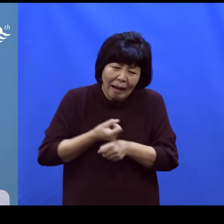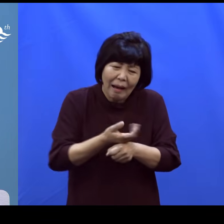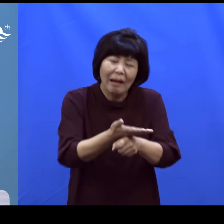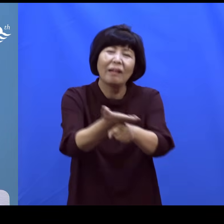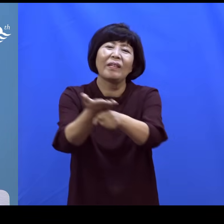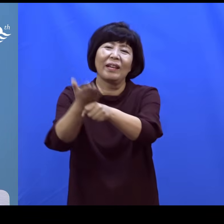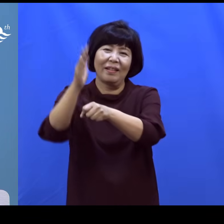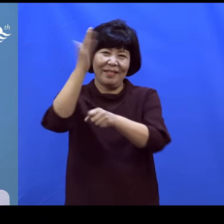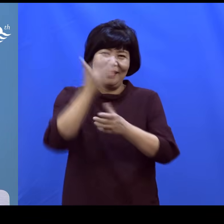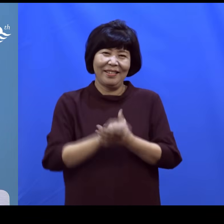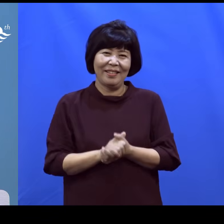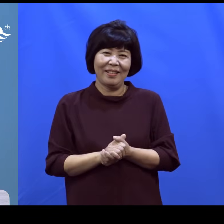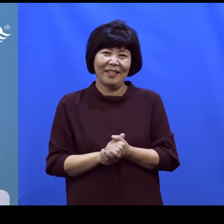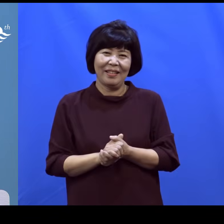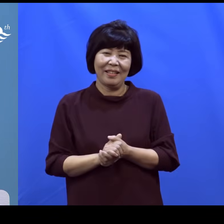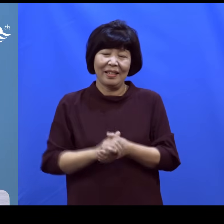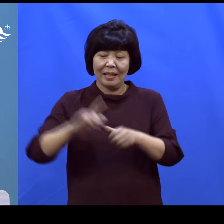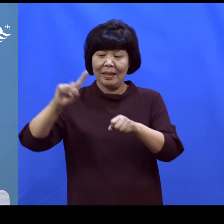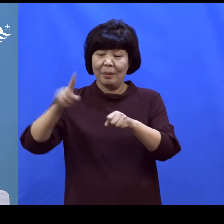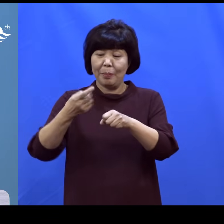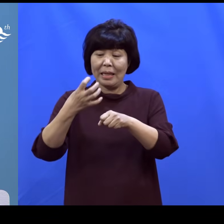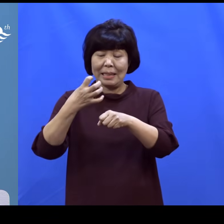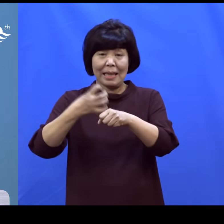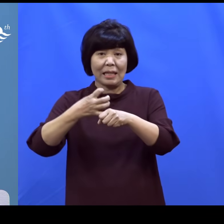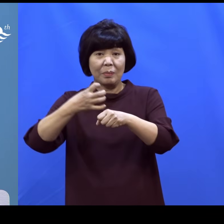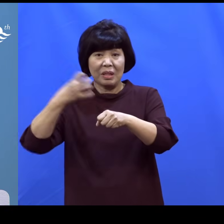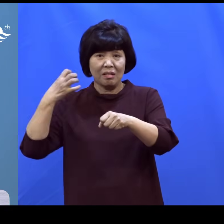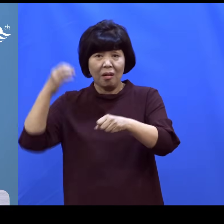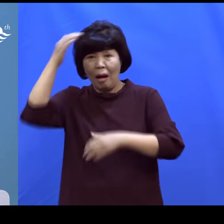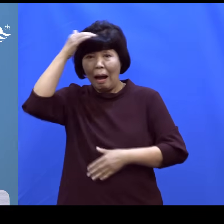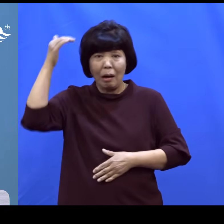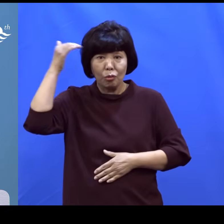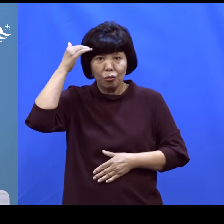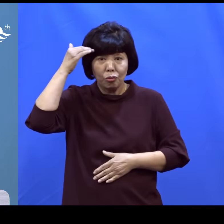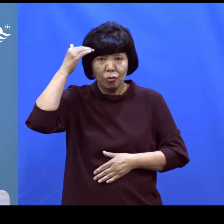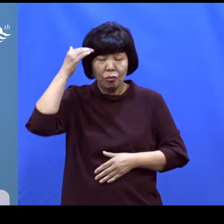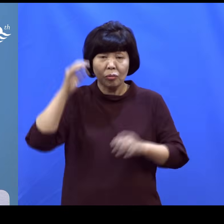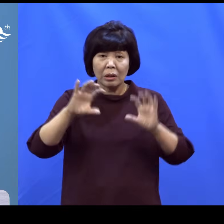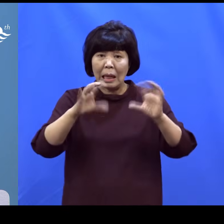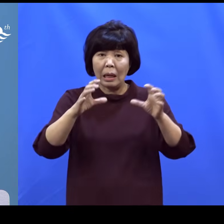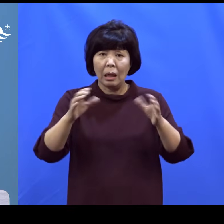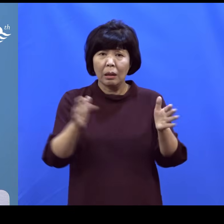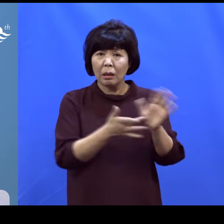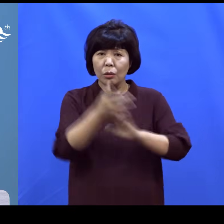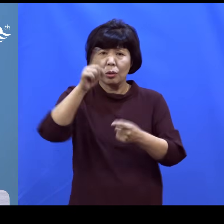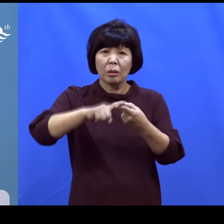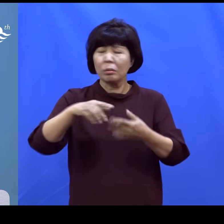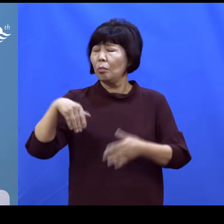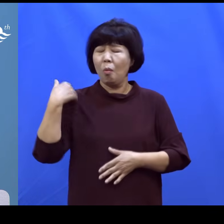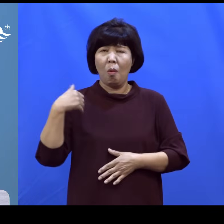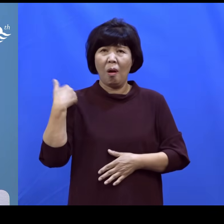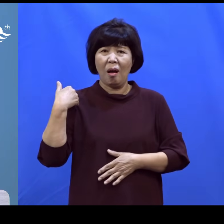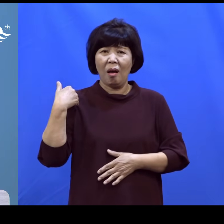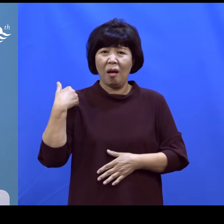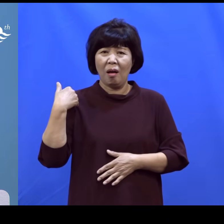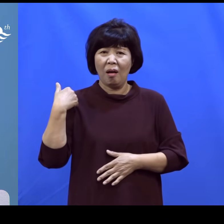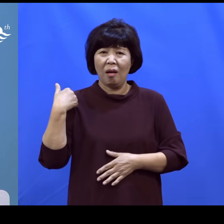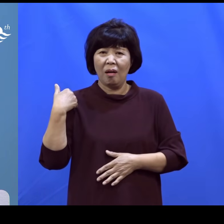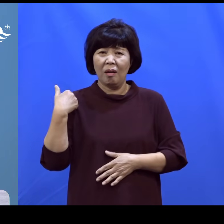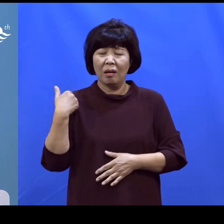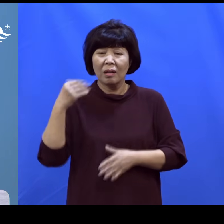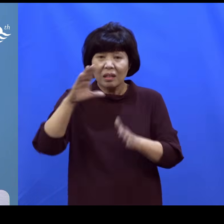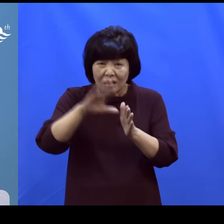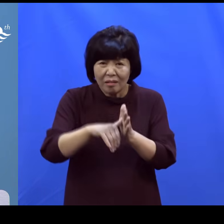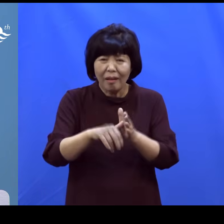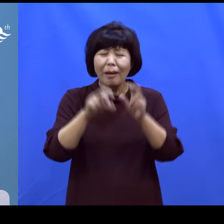전 우리는 예수의 탄생을 모르고 살았습니다. 그런데 누군가 와서 전해주었습니다. 그리고 그 구원자를